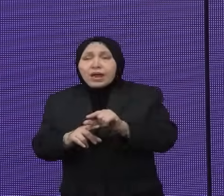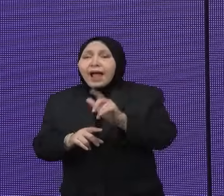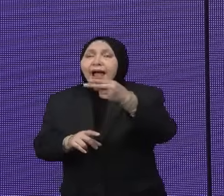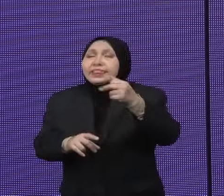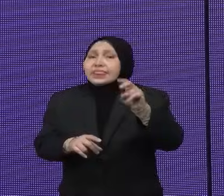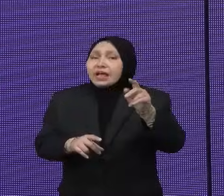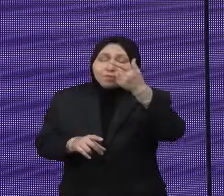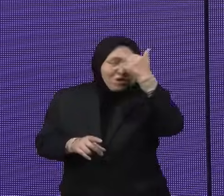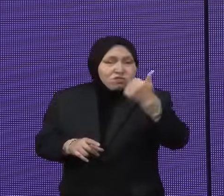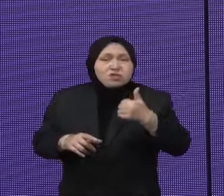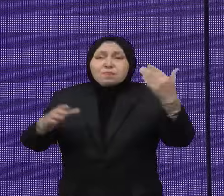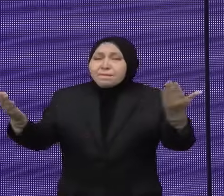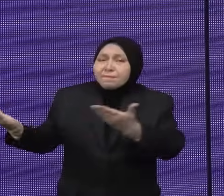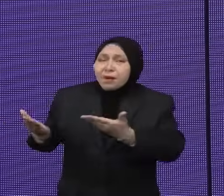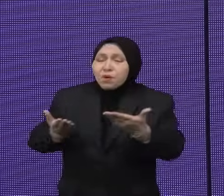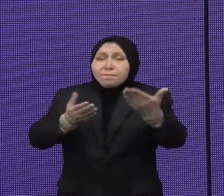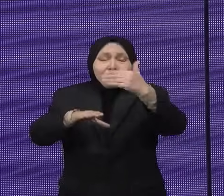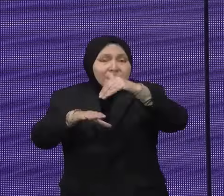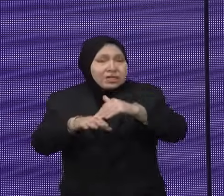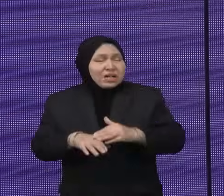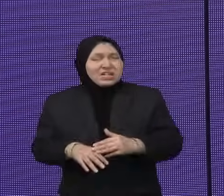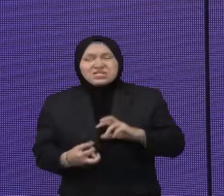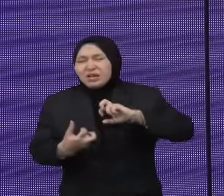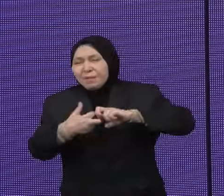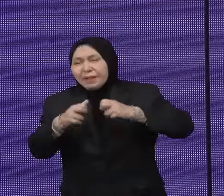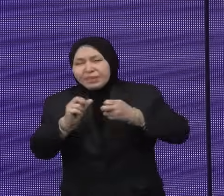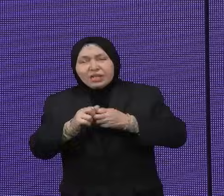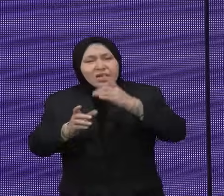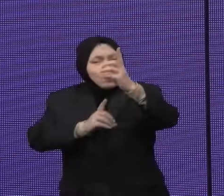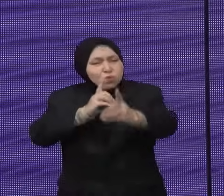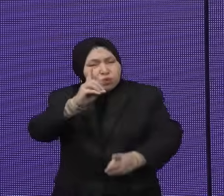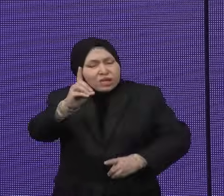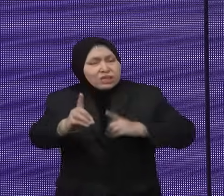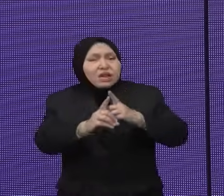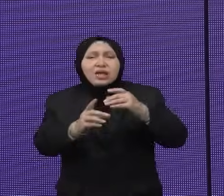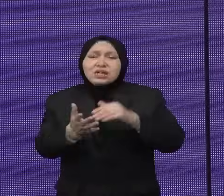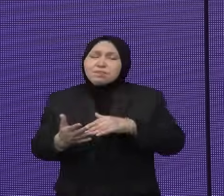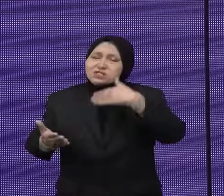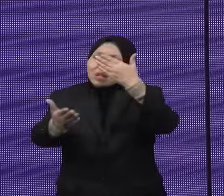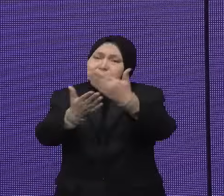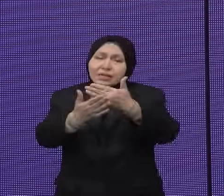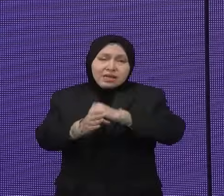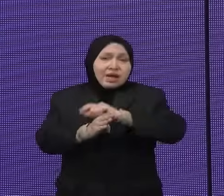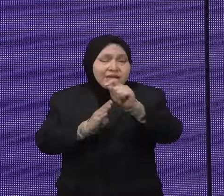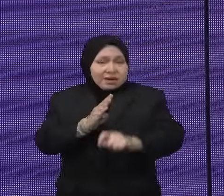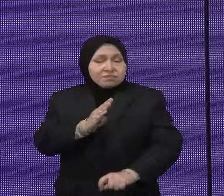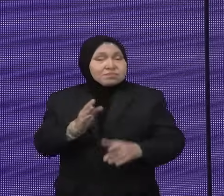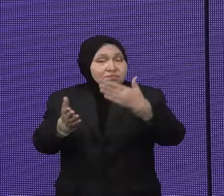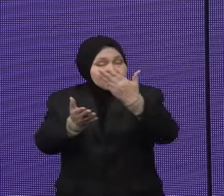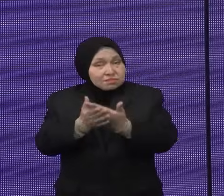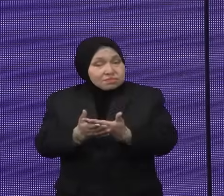dia mengundang kepada kesulitan di atas dunia ini, apatah lagi bila sampai di akhirat.